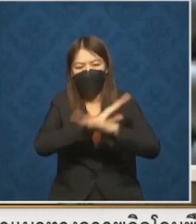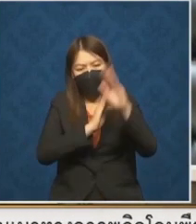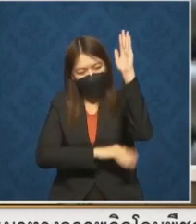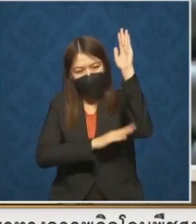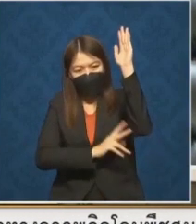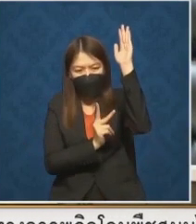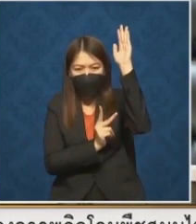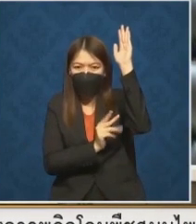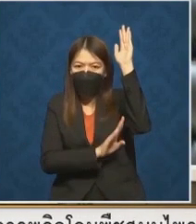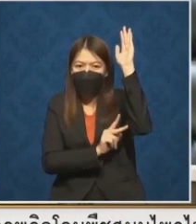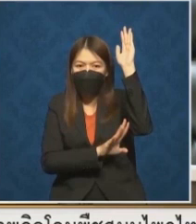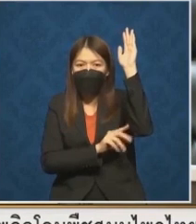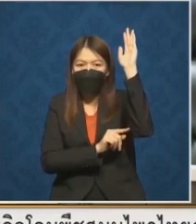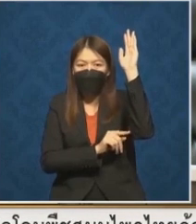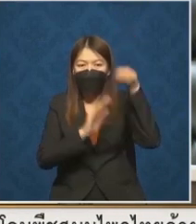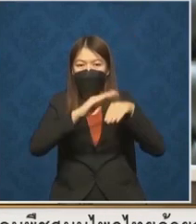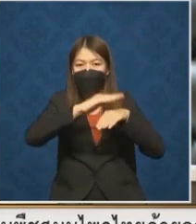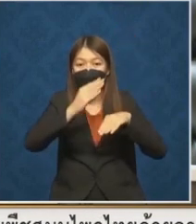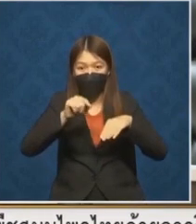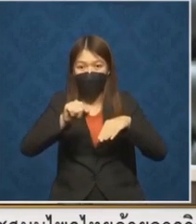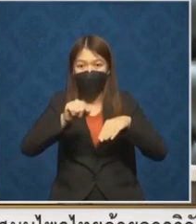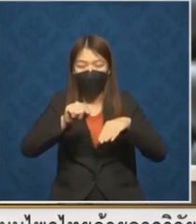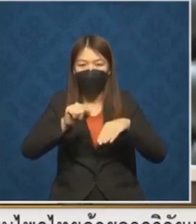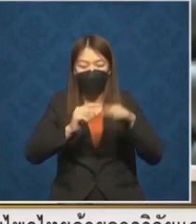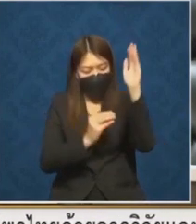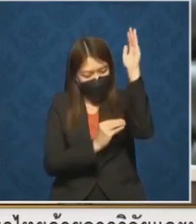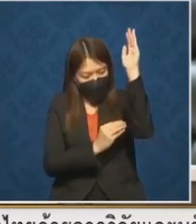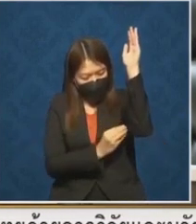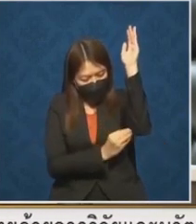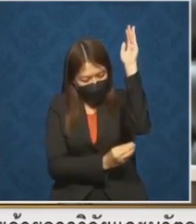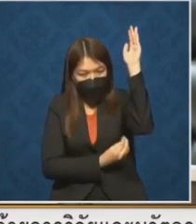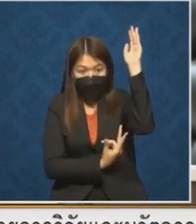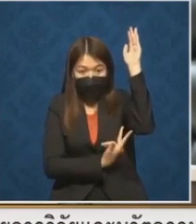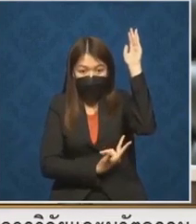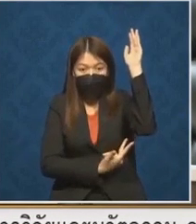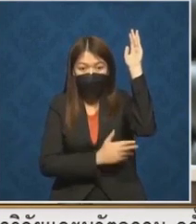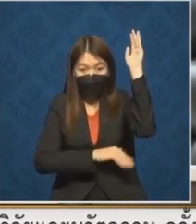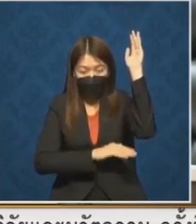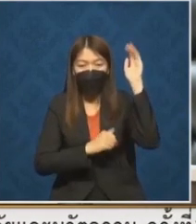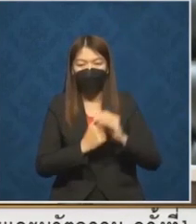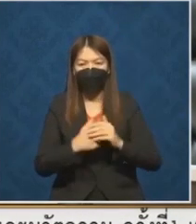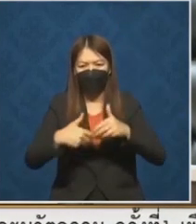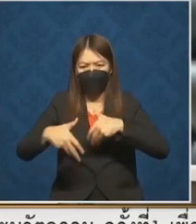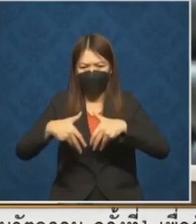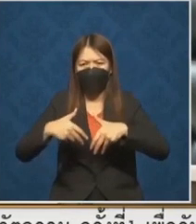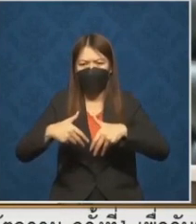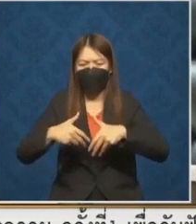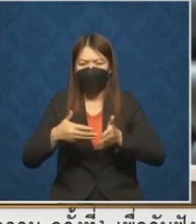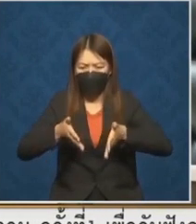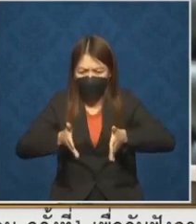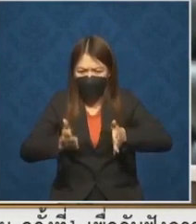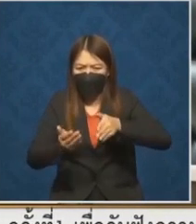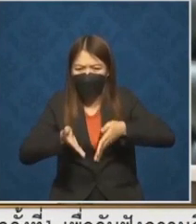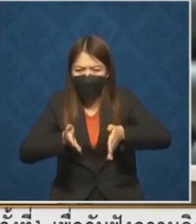ขาวกระโดงหมดสิทธที่สามจำบัตรยานพกใ้ทประชาชน